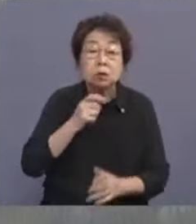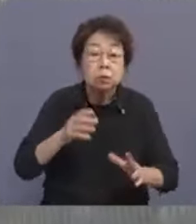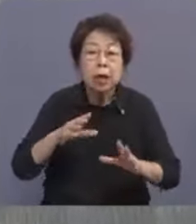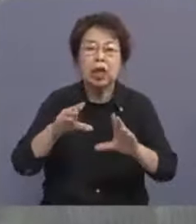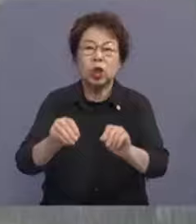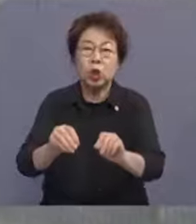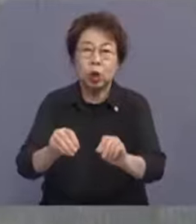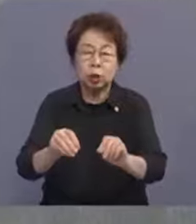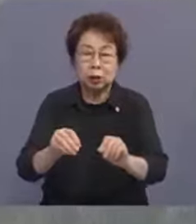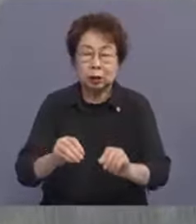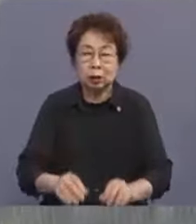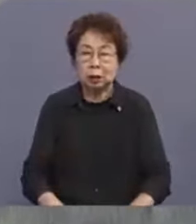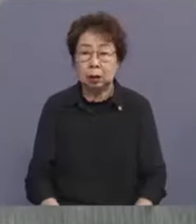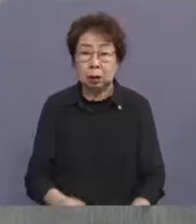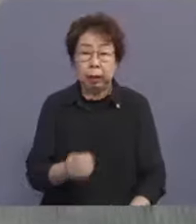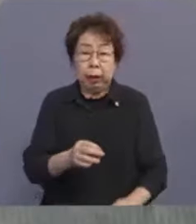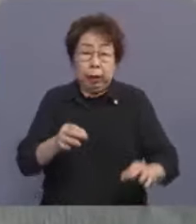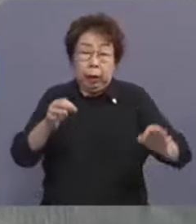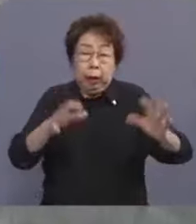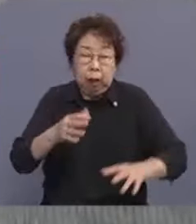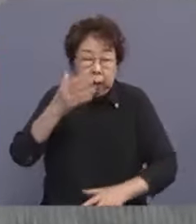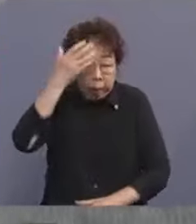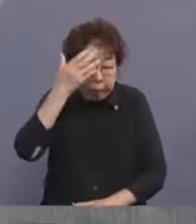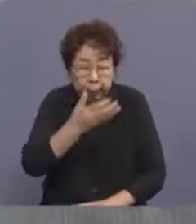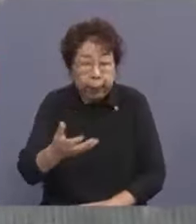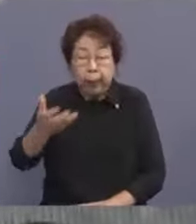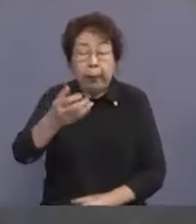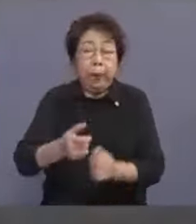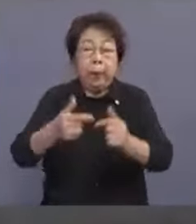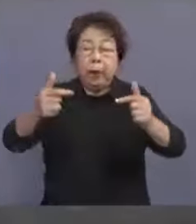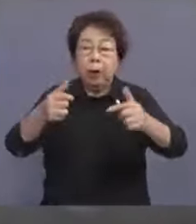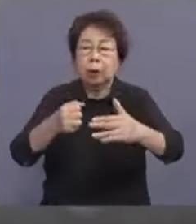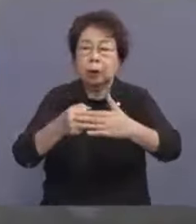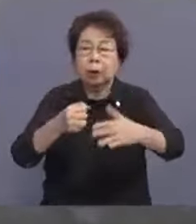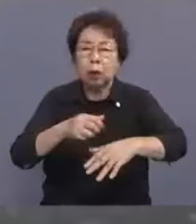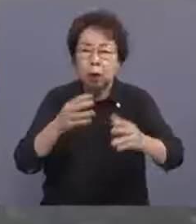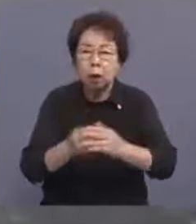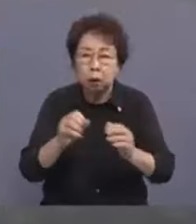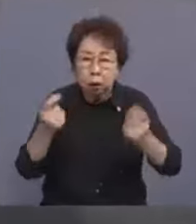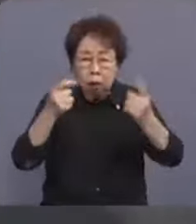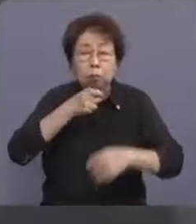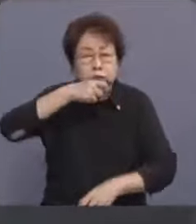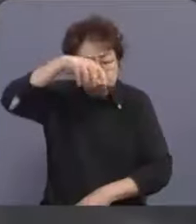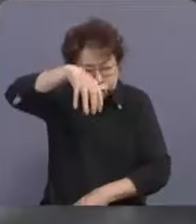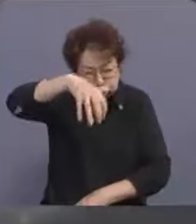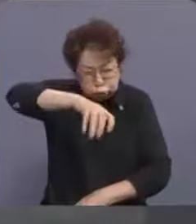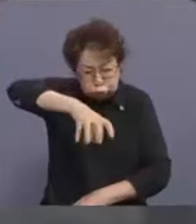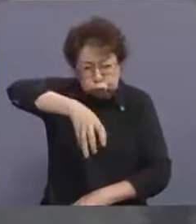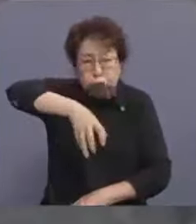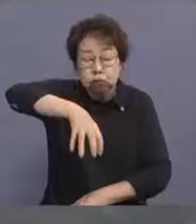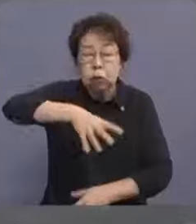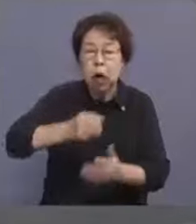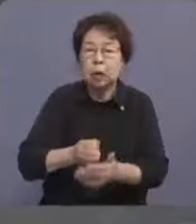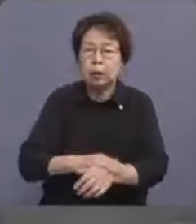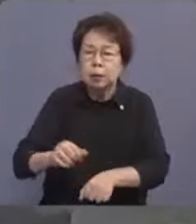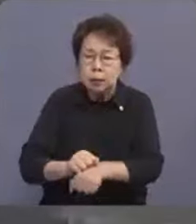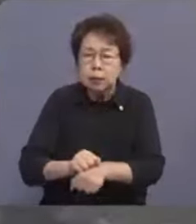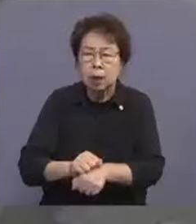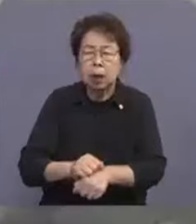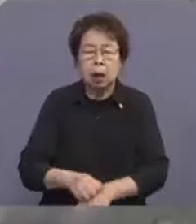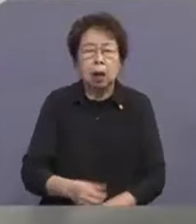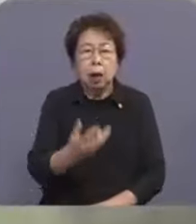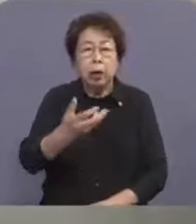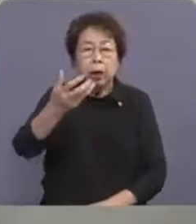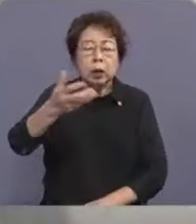꺼졌습니다. 순식간에 연기가 확산되는 상황이었고 그와 동시에 이제 스프링클러가 작동했기 때문에